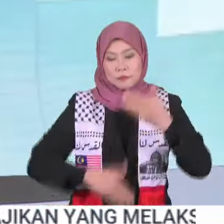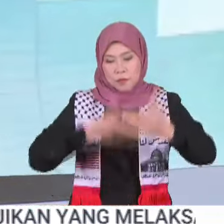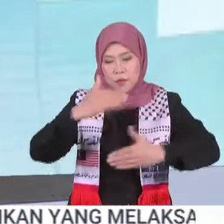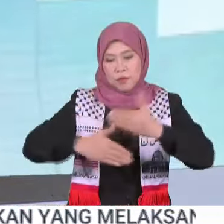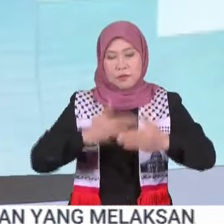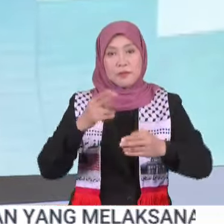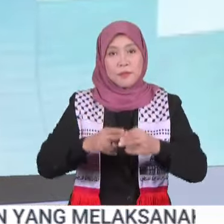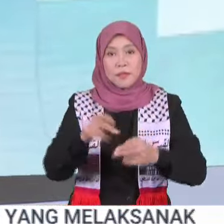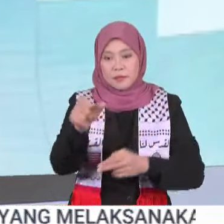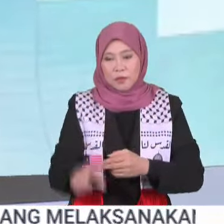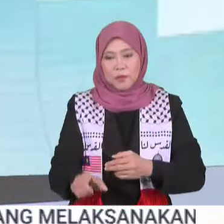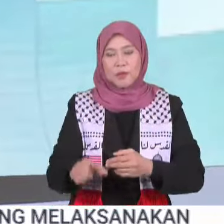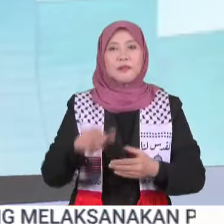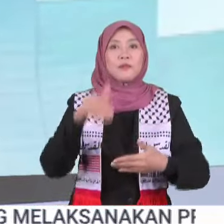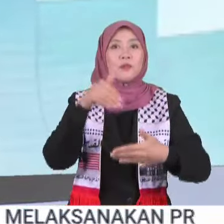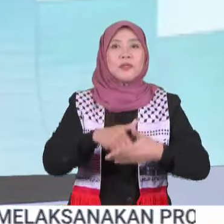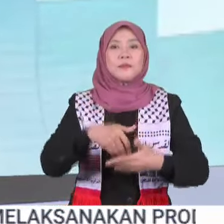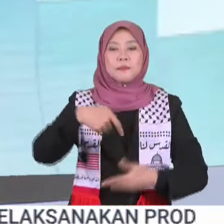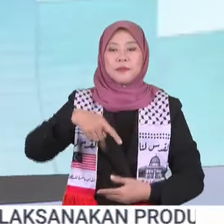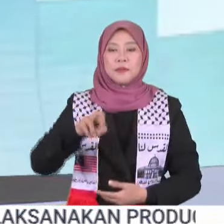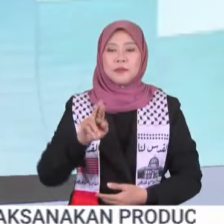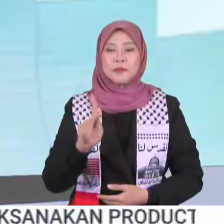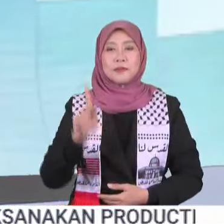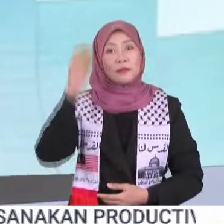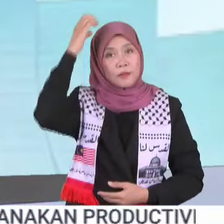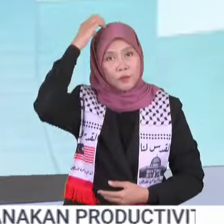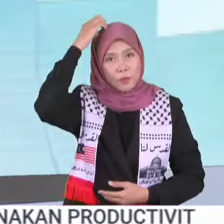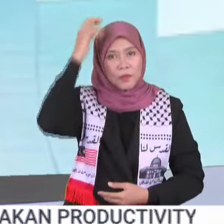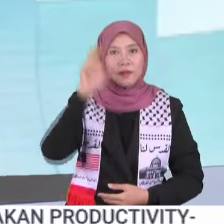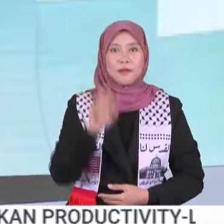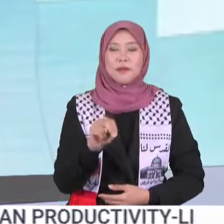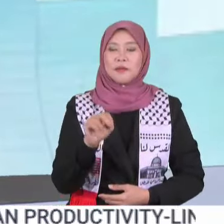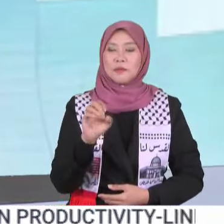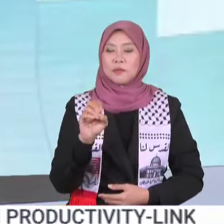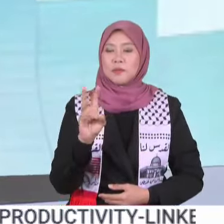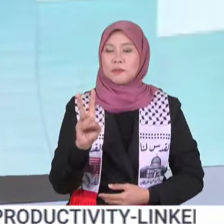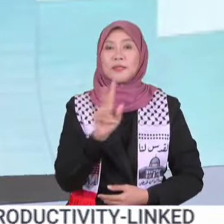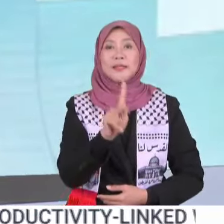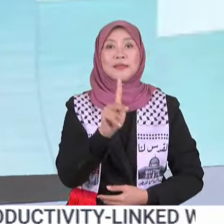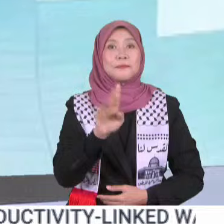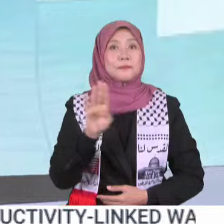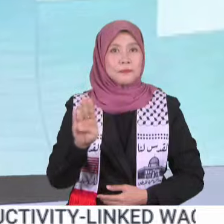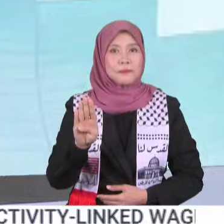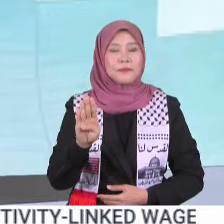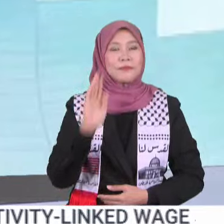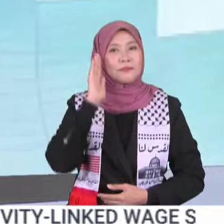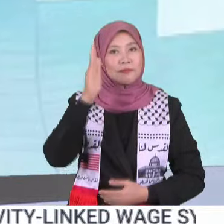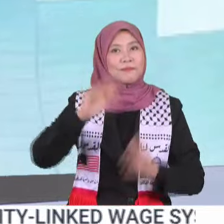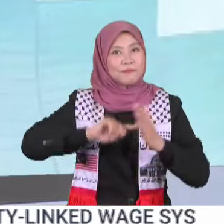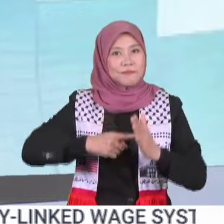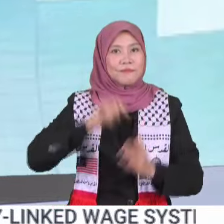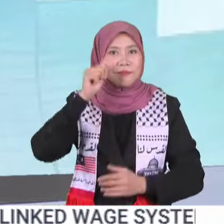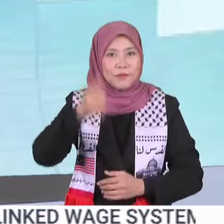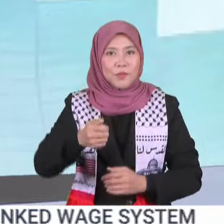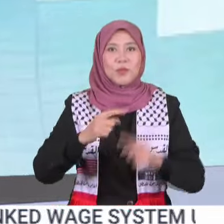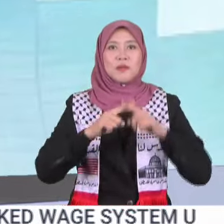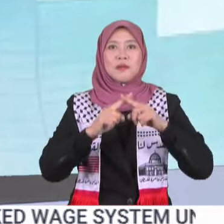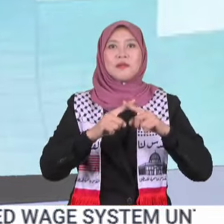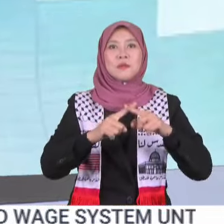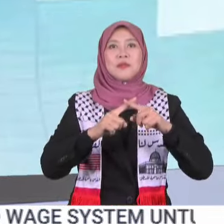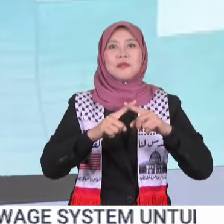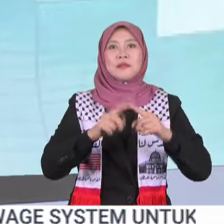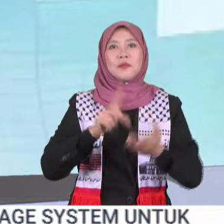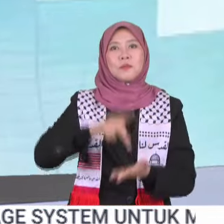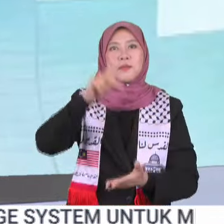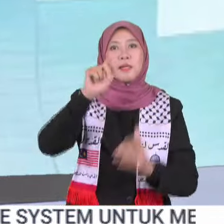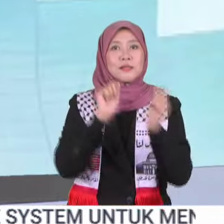Proses penamaan calon bagi pilihan raya kecil PRK Dewan Negeri Selangor N06 Kuala Kubu Baharu akan berlangsung esok di Dewan Serbaguna